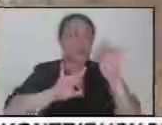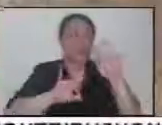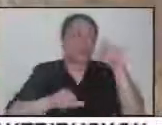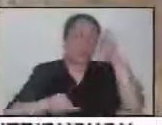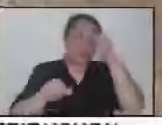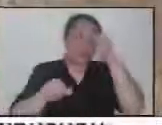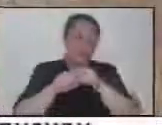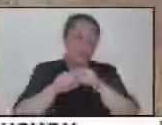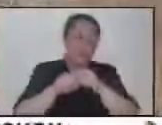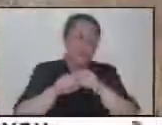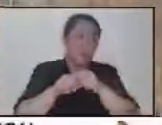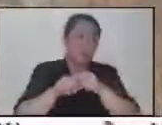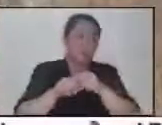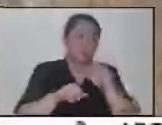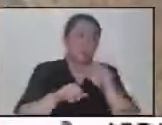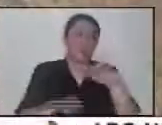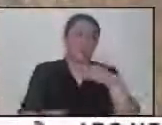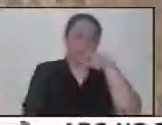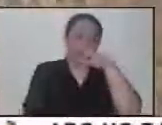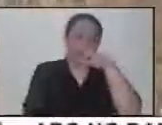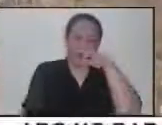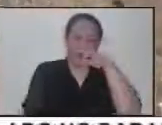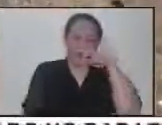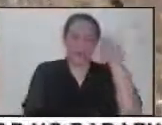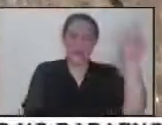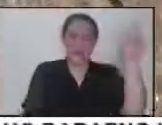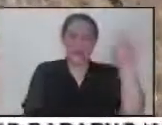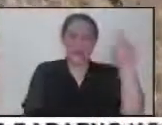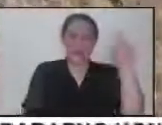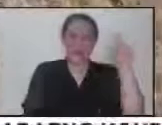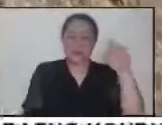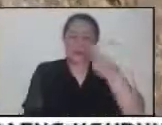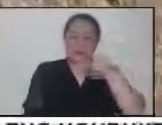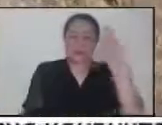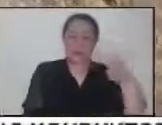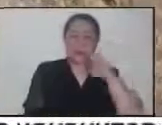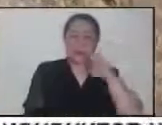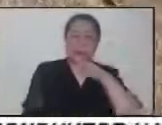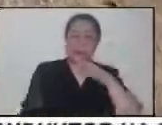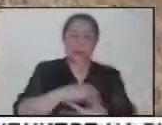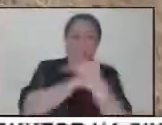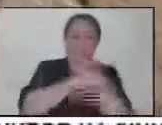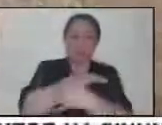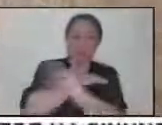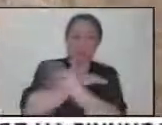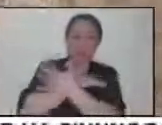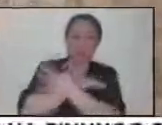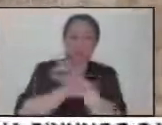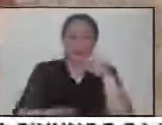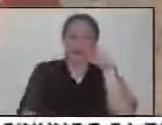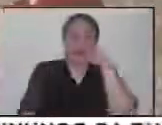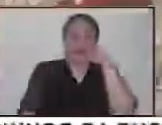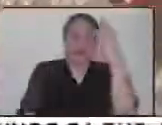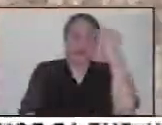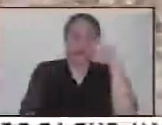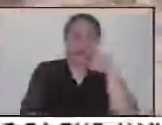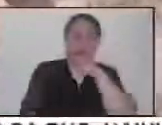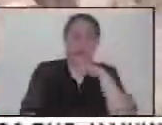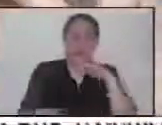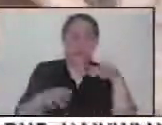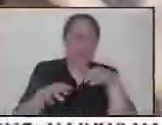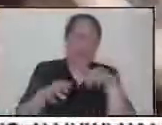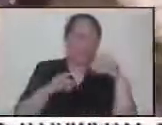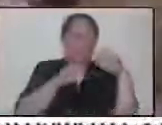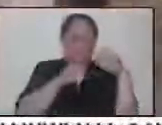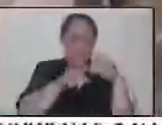Malaking butas, may masangsang na amoy at naglalabas ng maruming tubig. Ito ang bumungad sa DNR kahapon sa kanilang pag-iinspeksyon